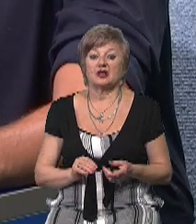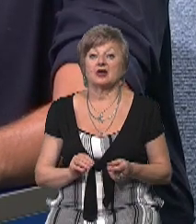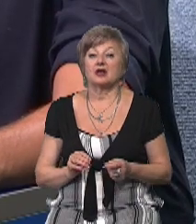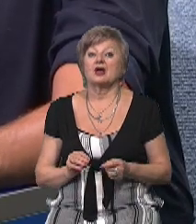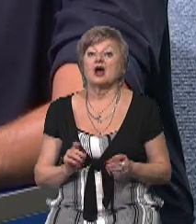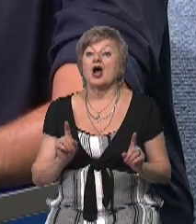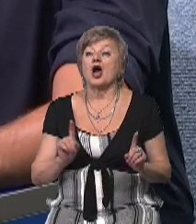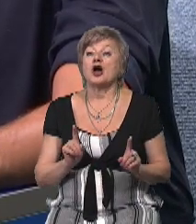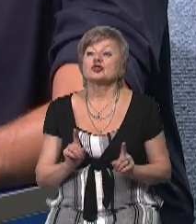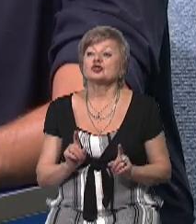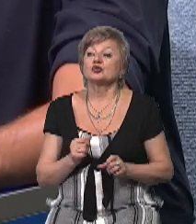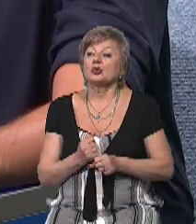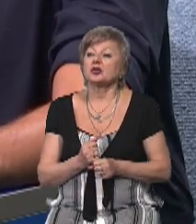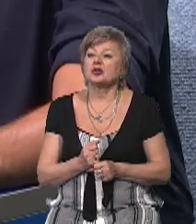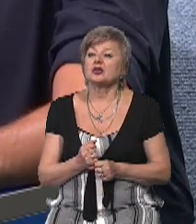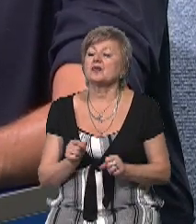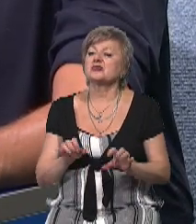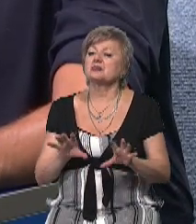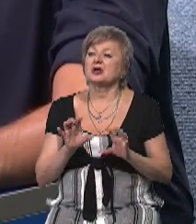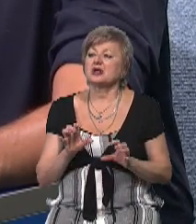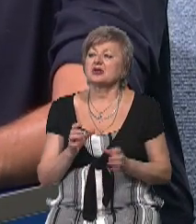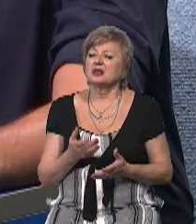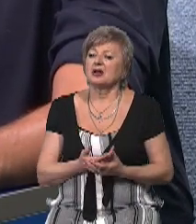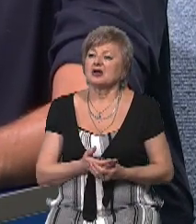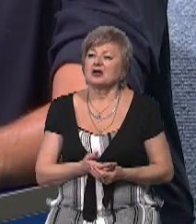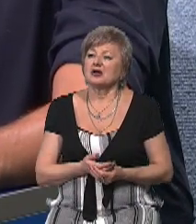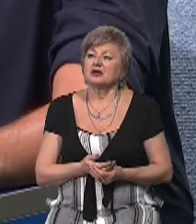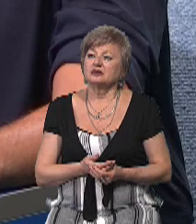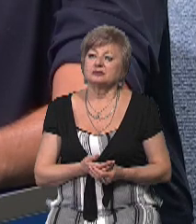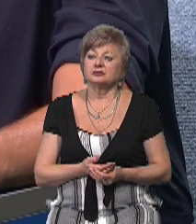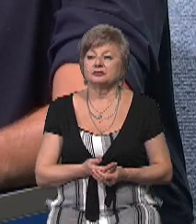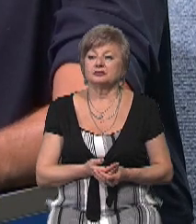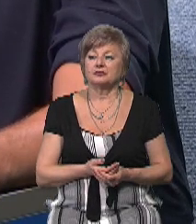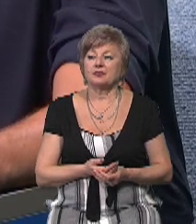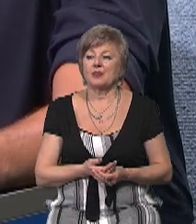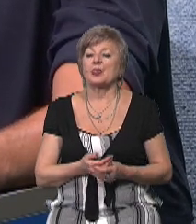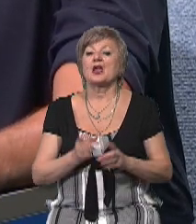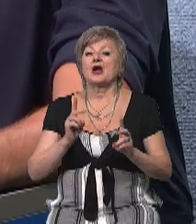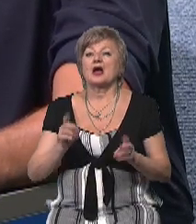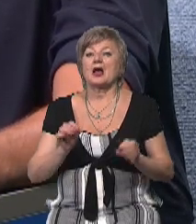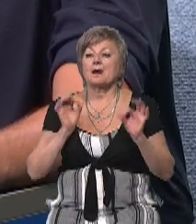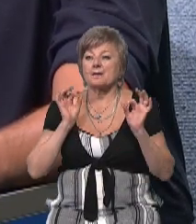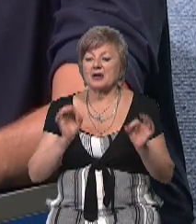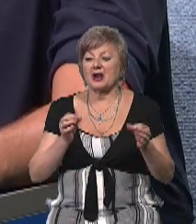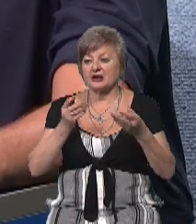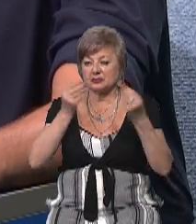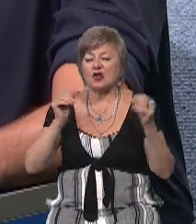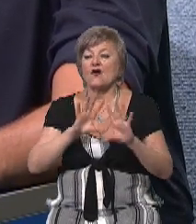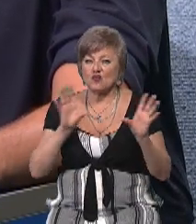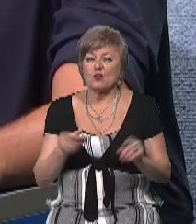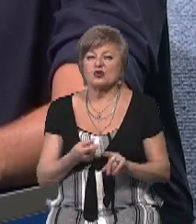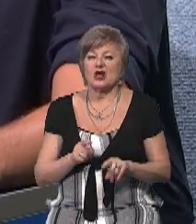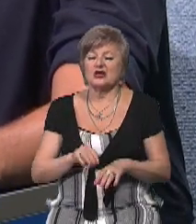тоді сприймати? Сприймати що? Сприймає. Розвінчення міфів. От, це болісно завжди